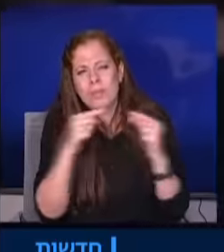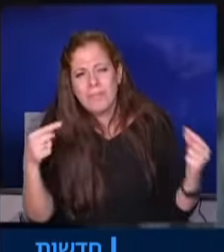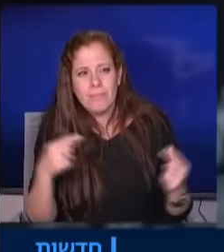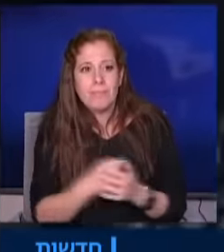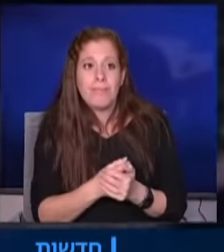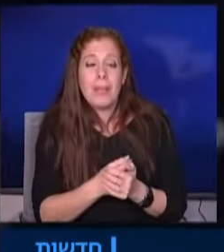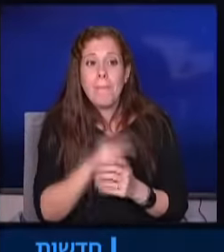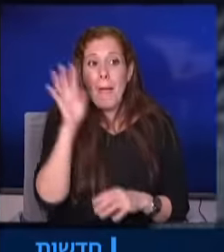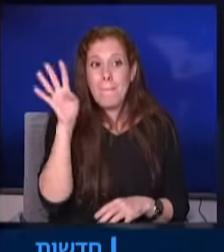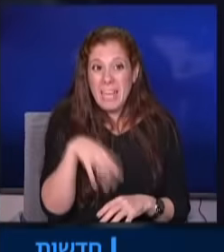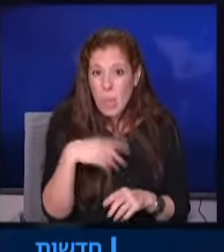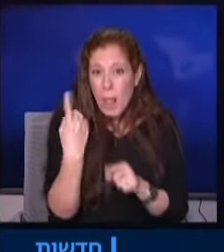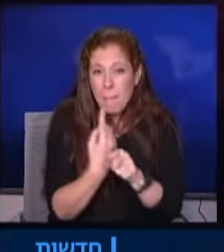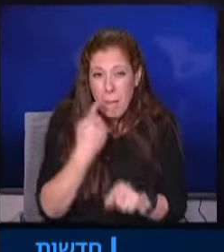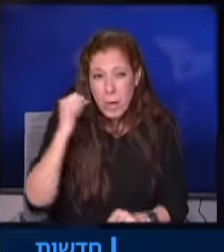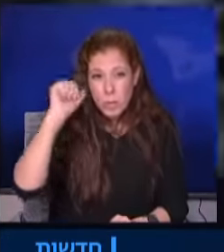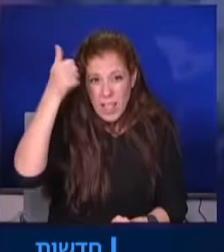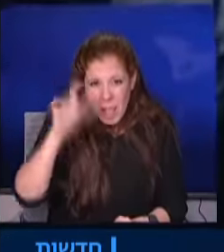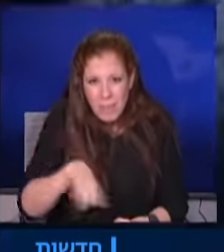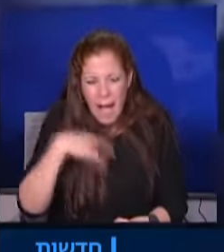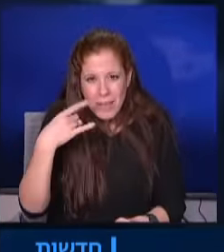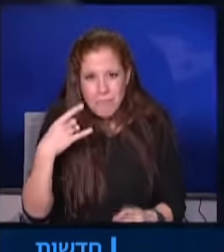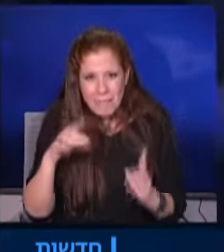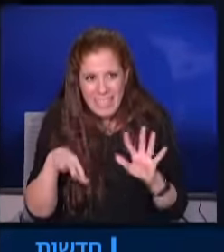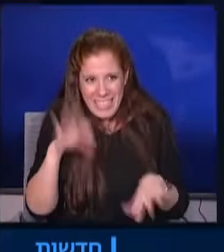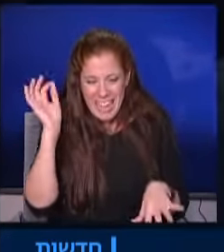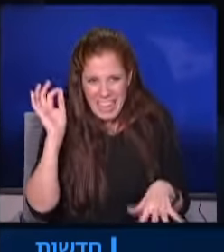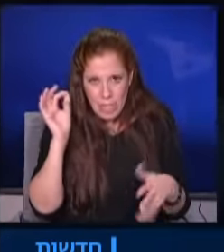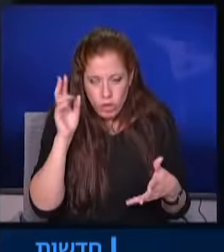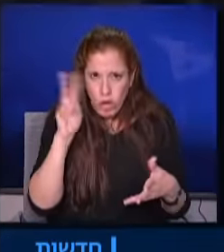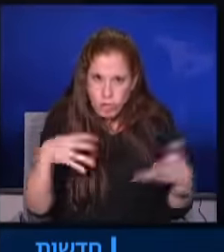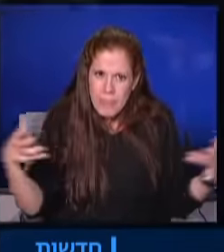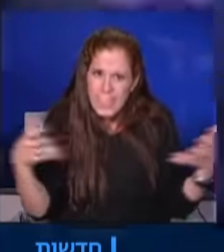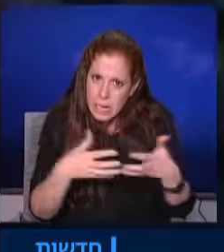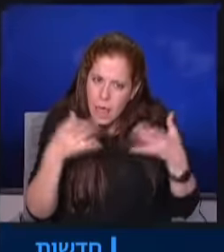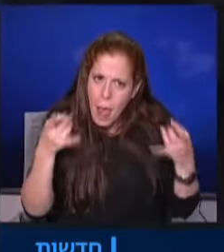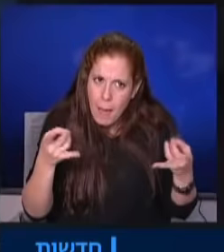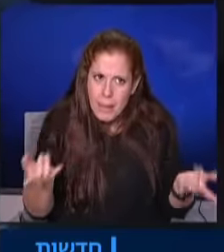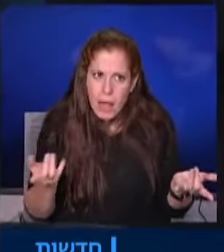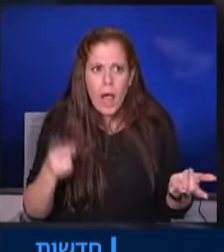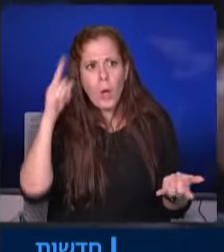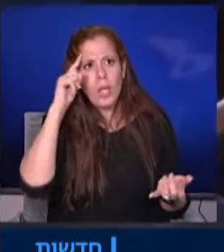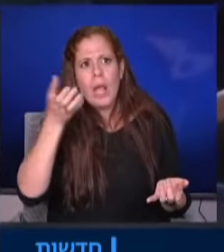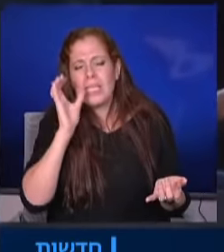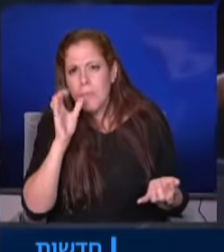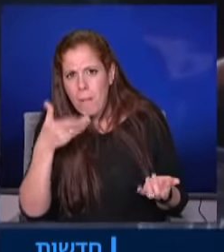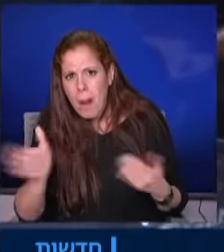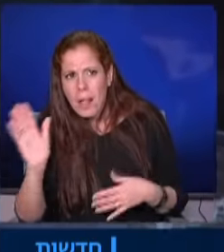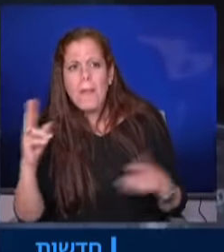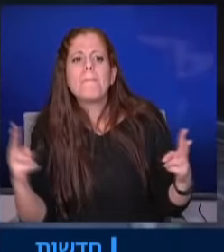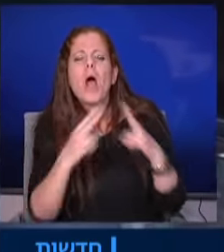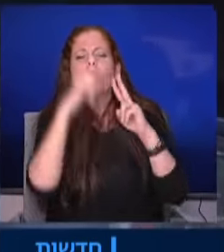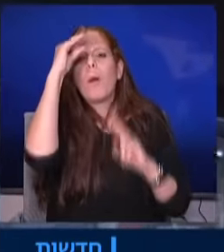גיליתי פעם ראשונה בחיים שלמדל יש קהילה. הלכנו, ידענו לאיזה פאב ללכת, פגשנו בחור